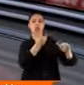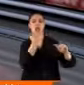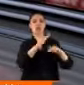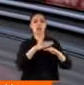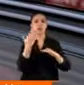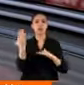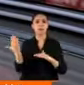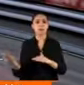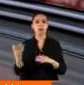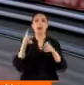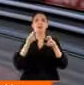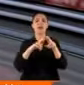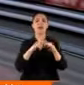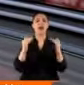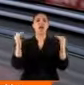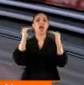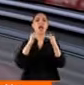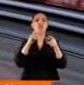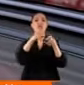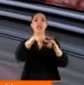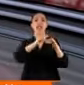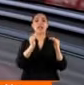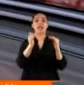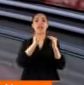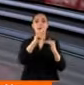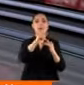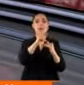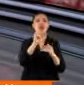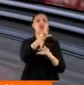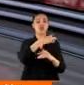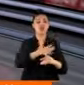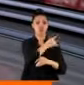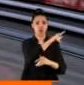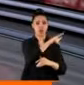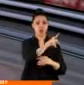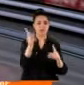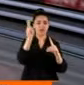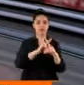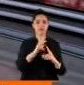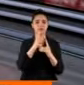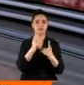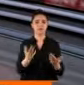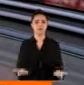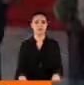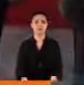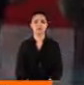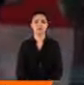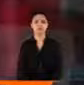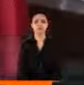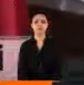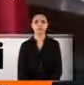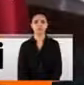Bahçeli. PKK eşittir HDP denklemine CHP de bodoslama girmiştir dedi.